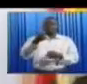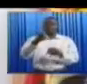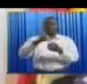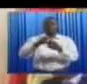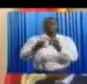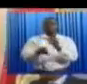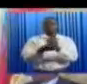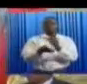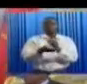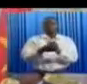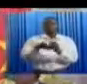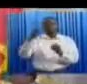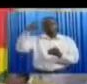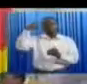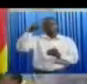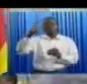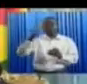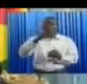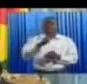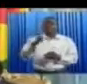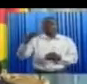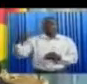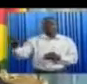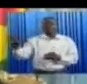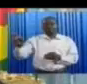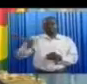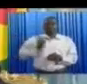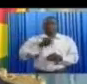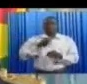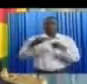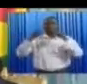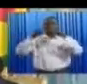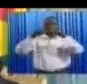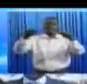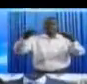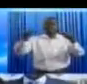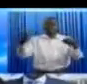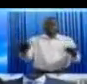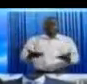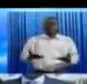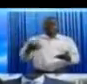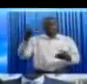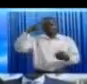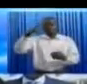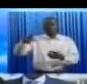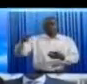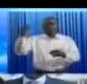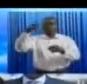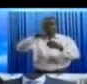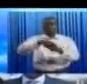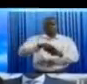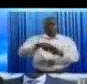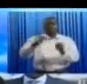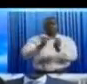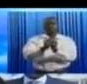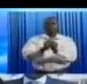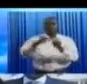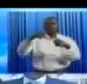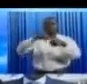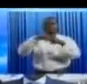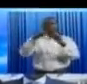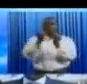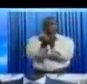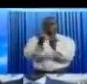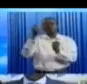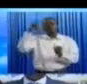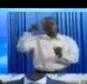la bancarisation aussi au Burkina. Nous allons annoncer d'ici peu un partenariat avec une société de télécom